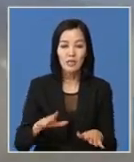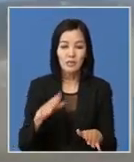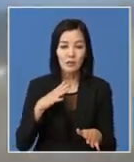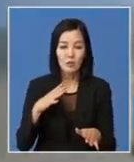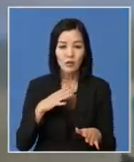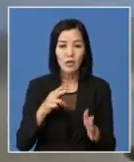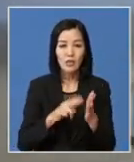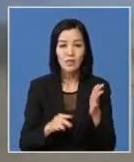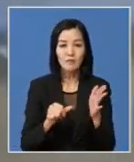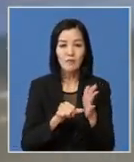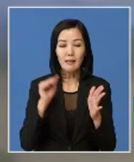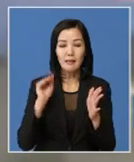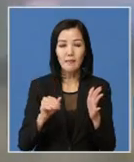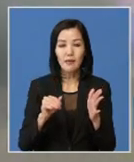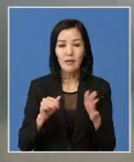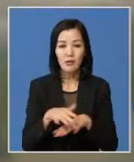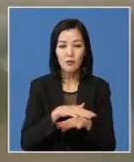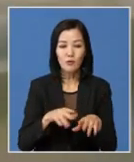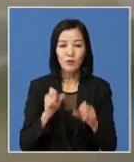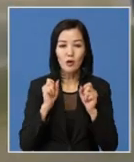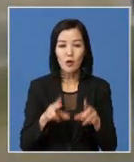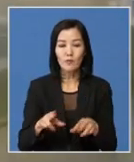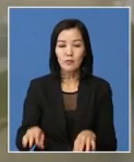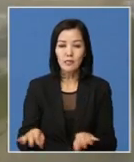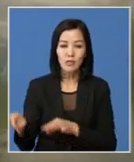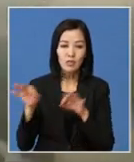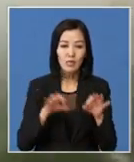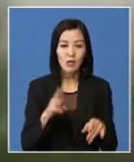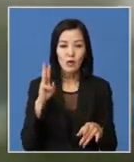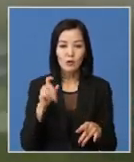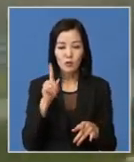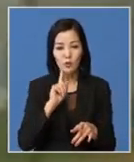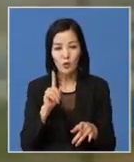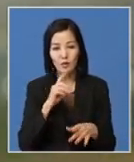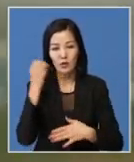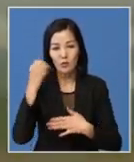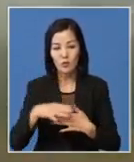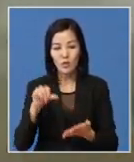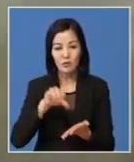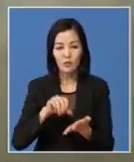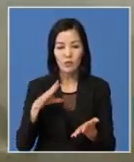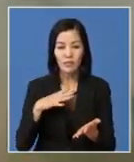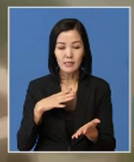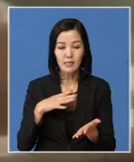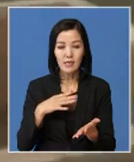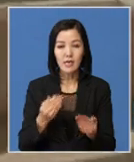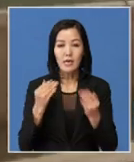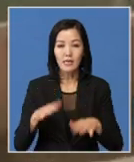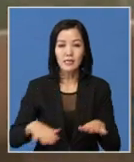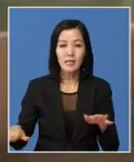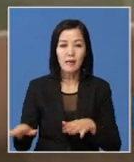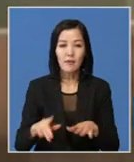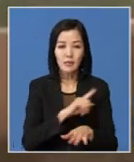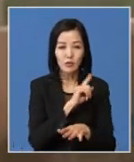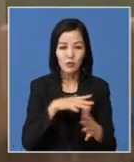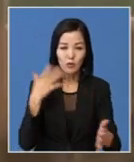Ондағы 76 мың тұрғын қауіпсіз жерге көшіріліп, 300-ден астамы уақытша орталыққа орналастырылды. Айта кетсек, қазір аймақта сұрапыл дауыл